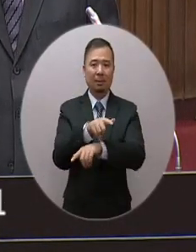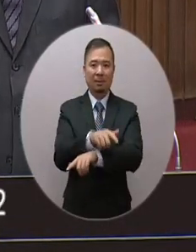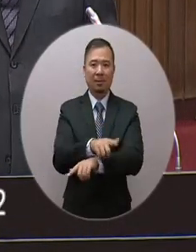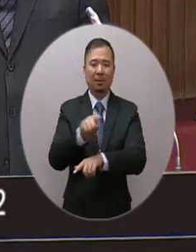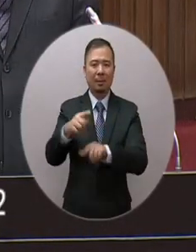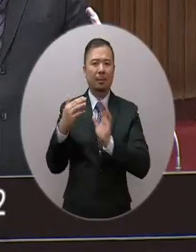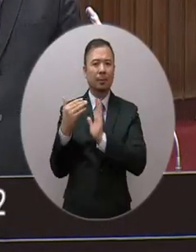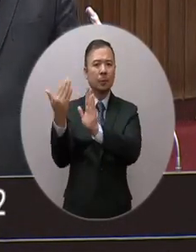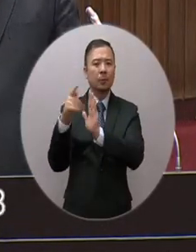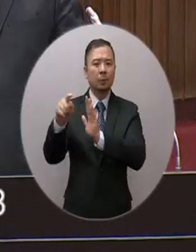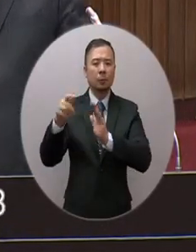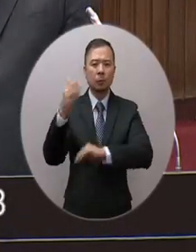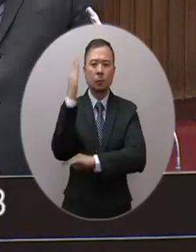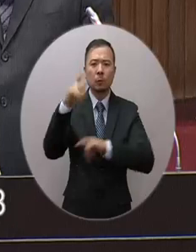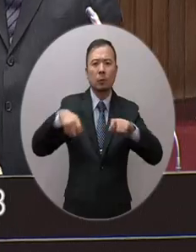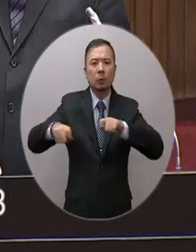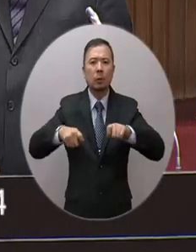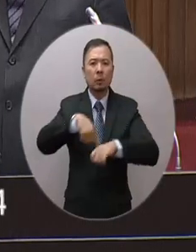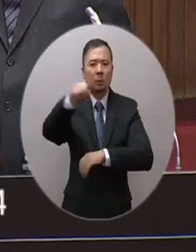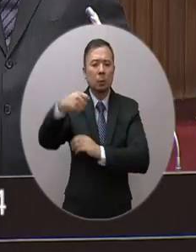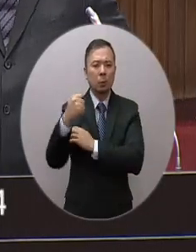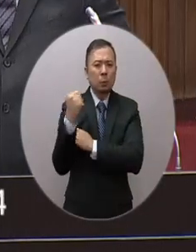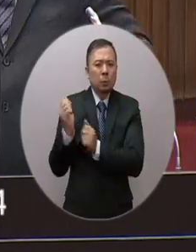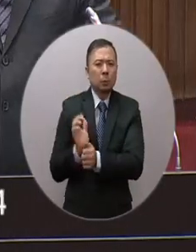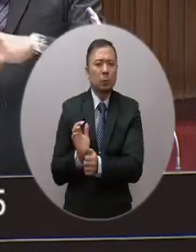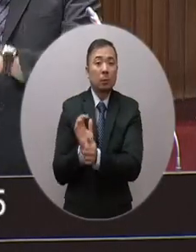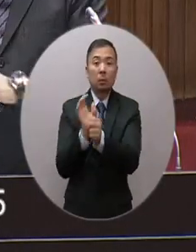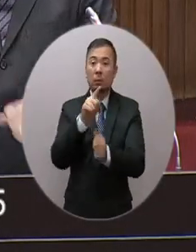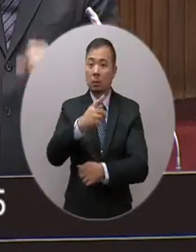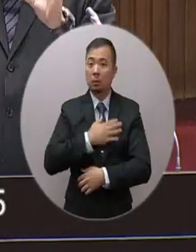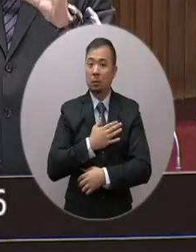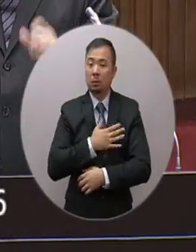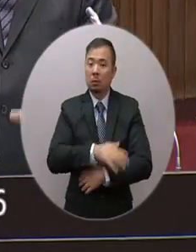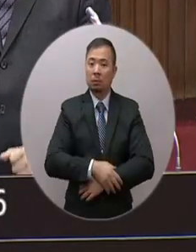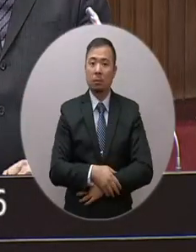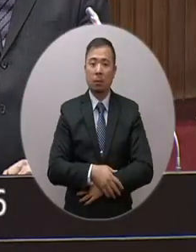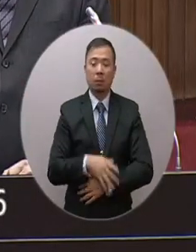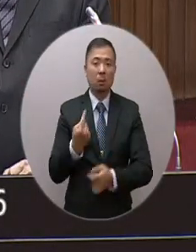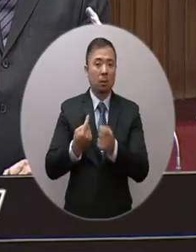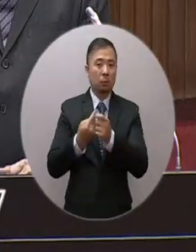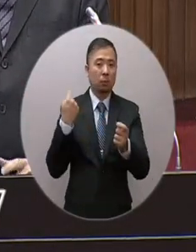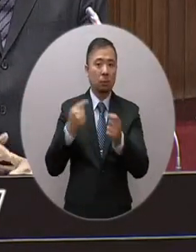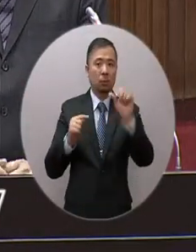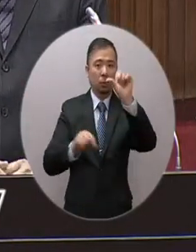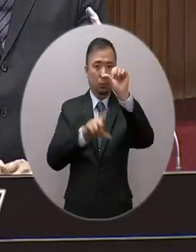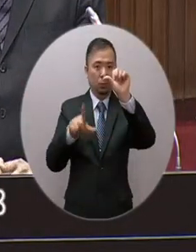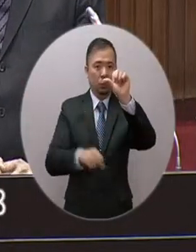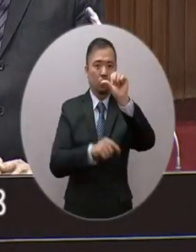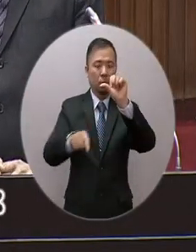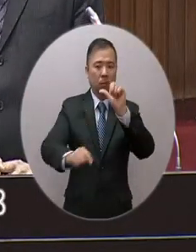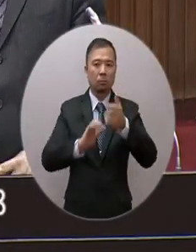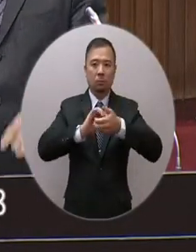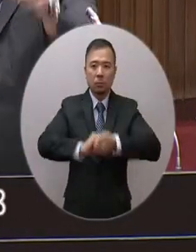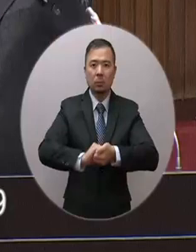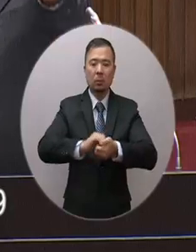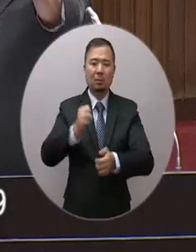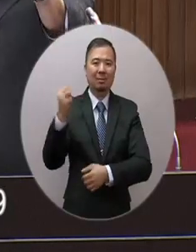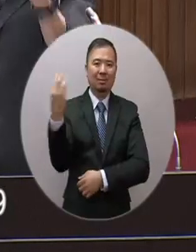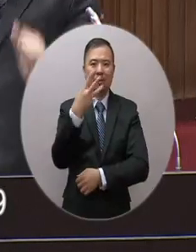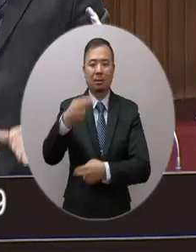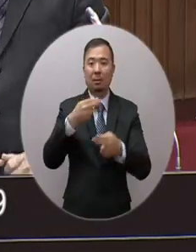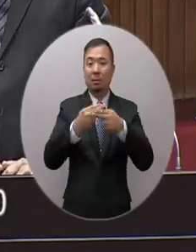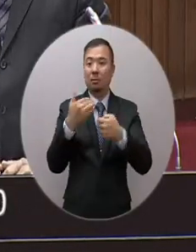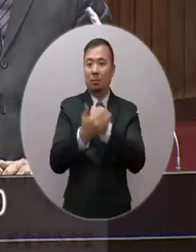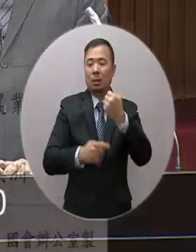极，但是你知道吗？我们为了推动新南向，在去年五月拍板，我们三大信保基金，我们提供